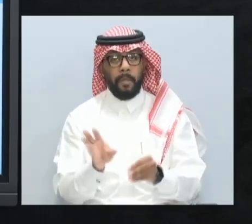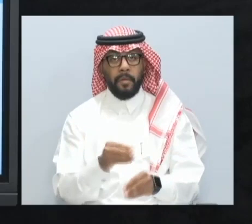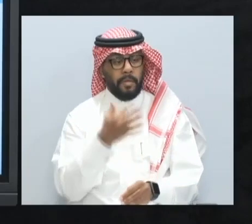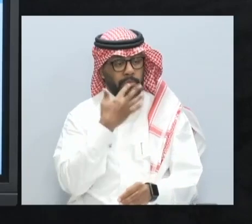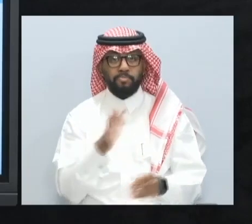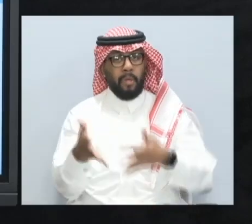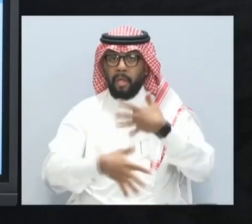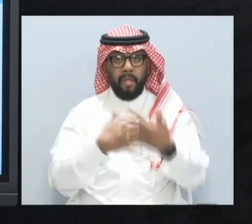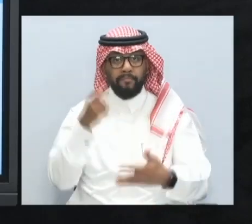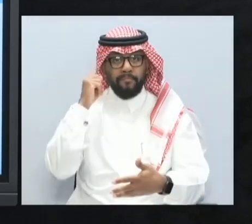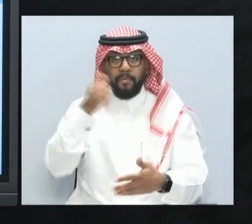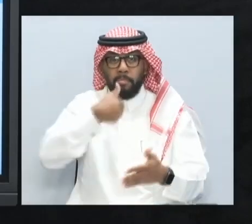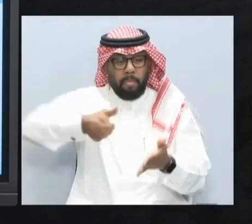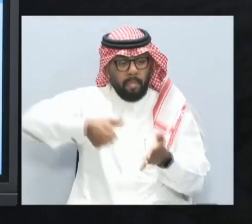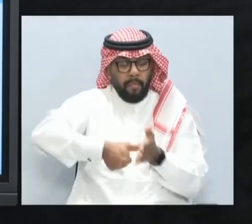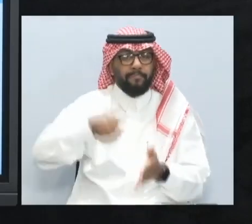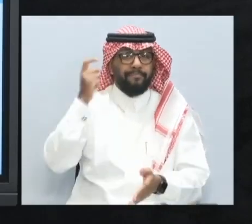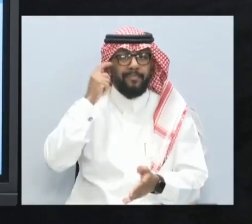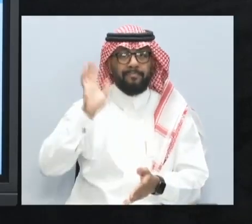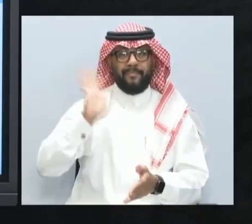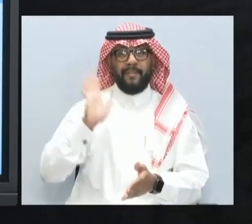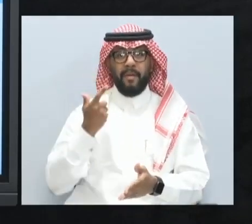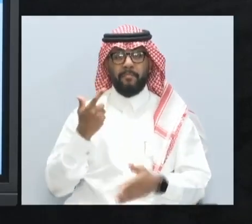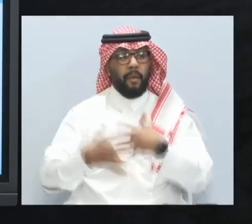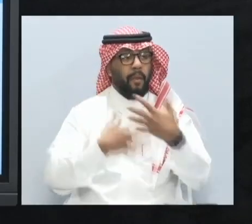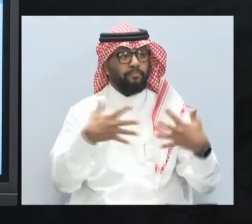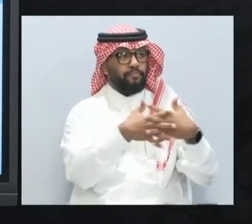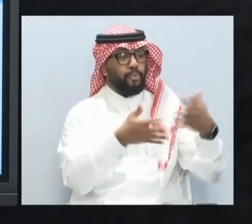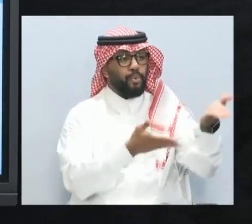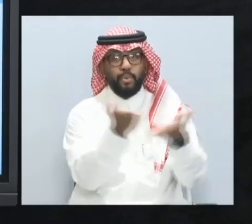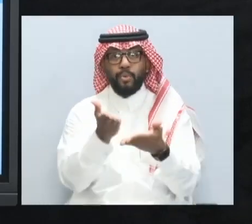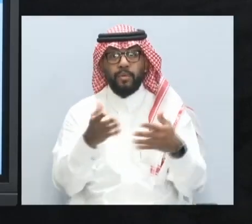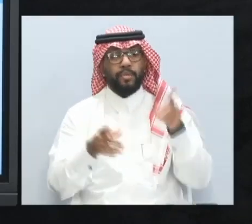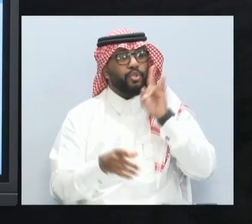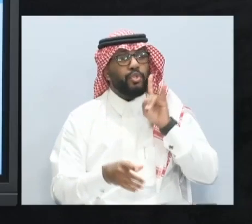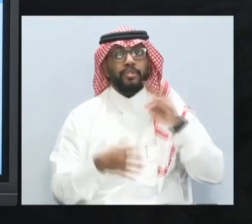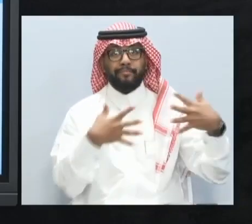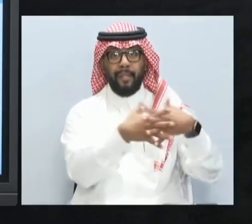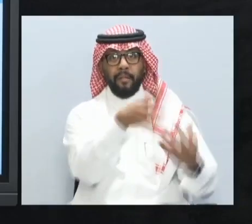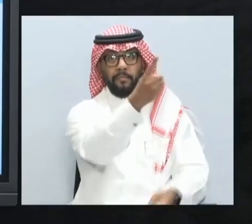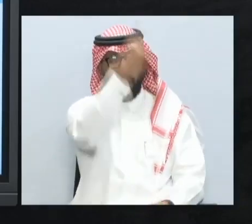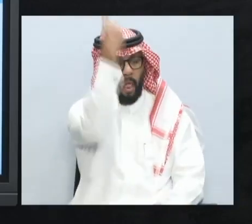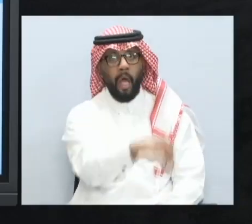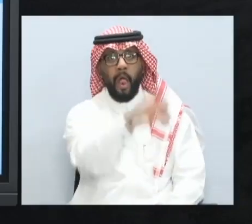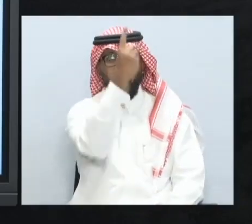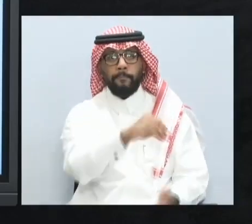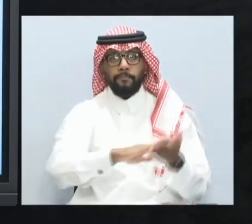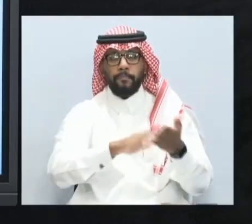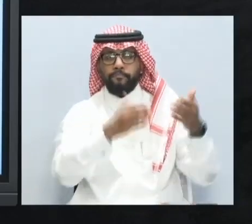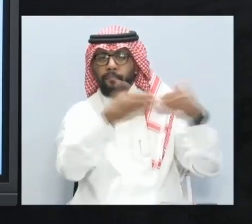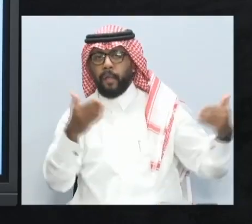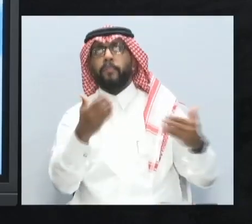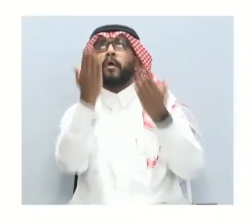فيه بسبب جهله ومعرفه الشيء يجعل الانسان يبتعد ويحذر من هذا الامر نسال الله ان يعافينا واياكم من